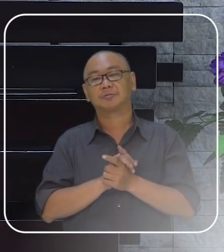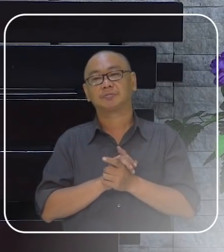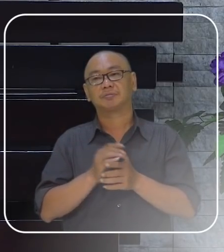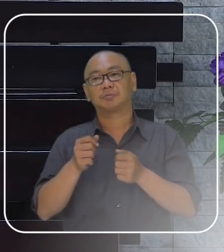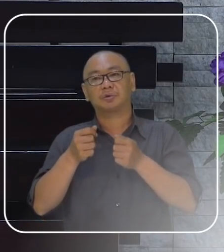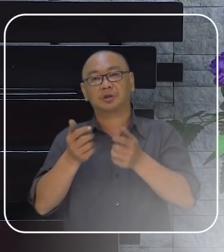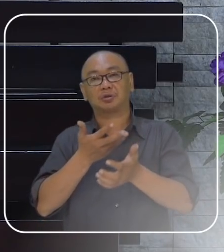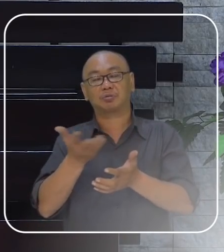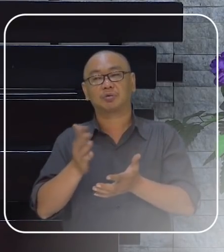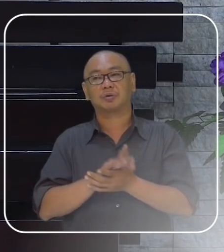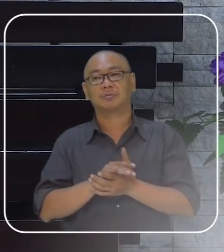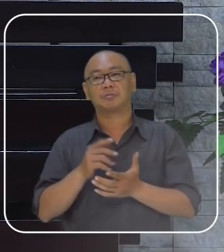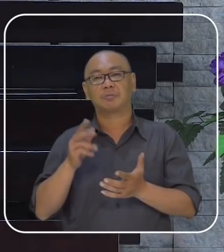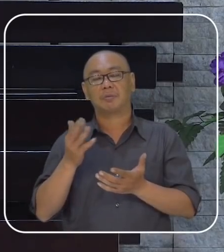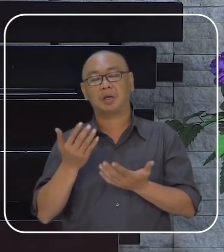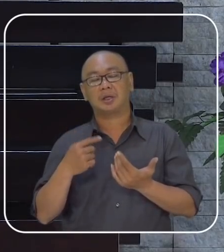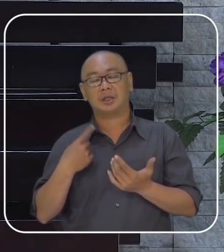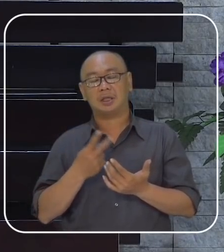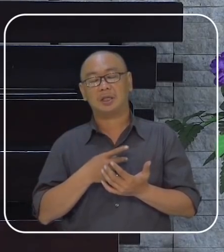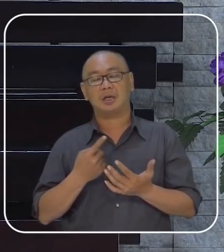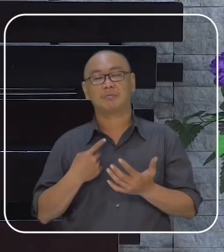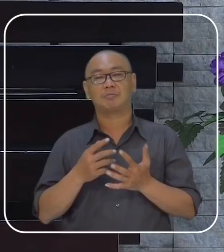nafkahnya." Mari kita berdoa.